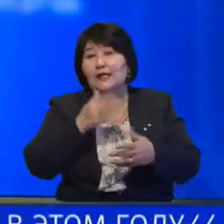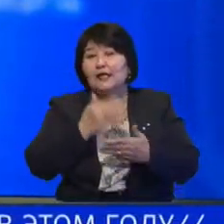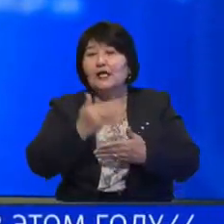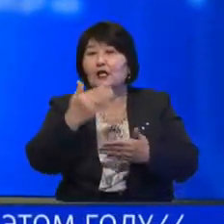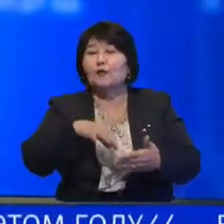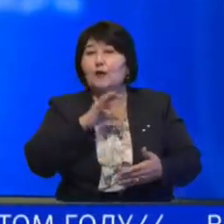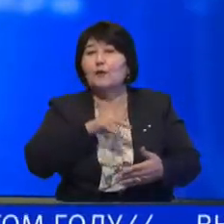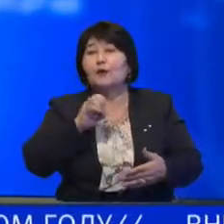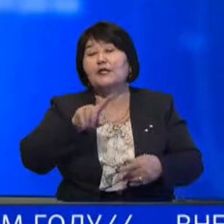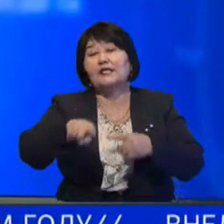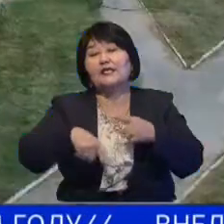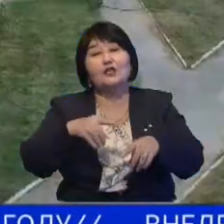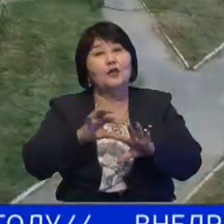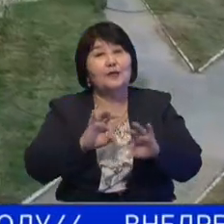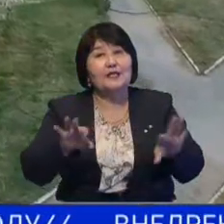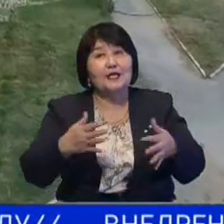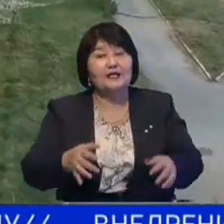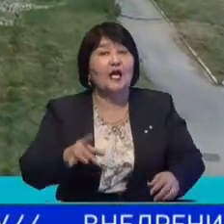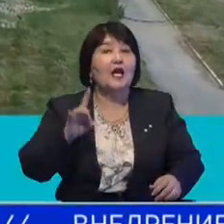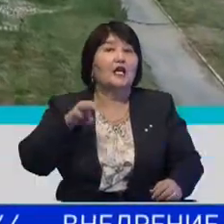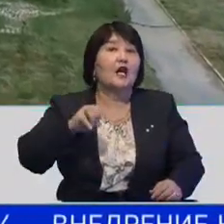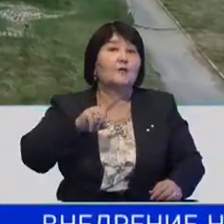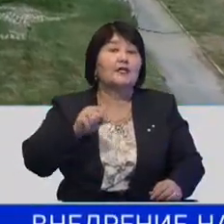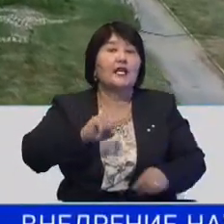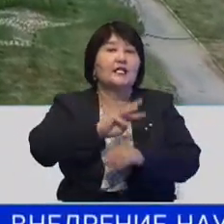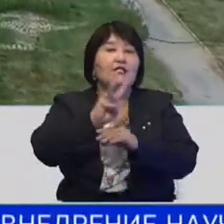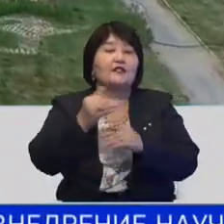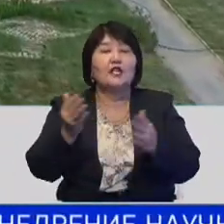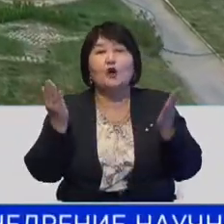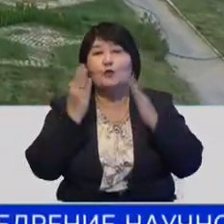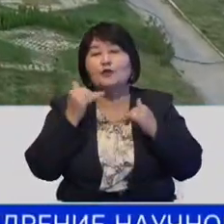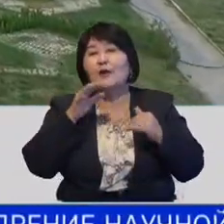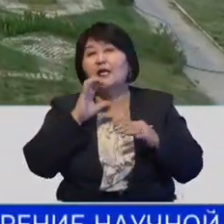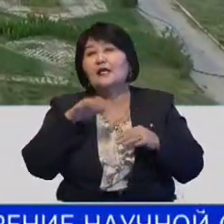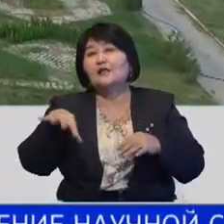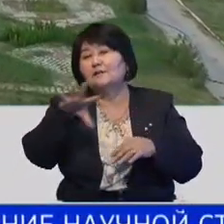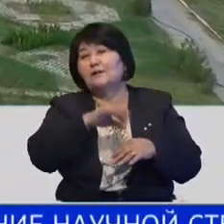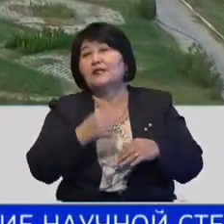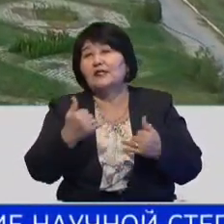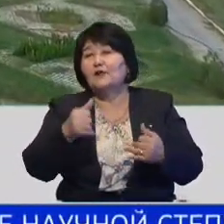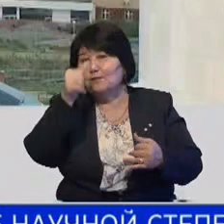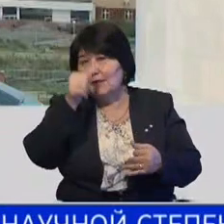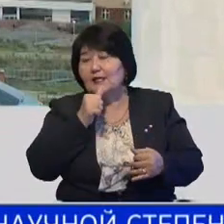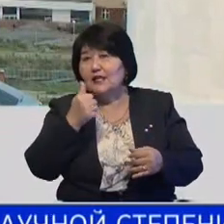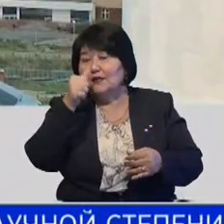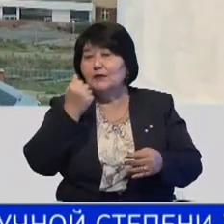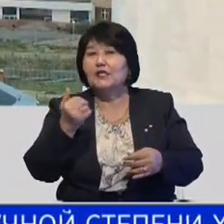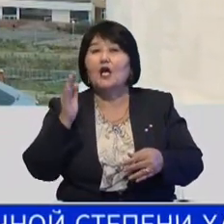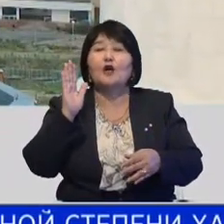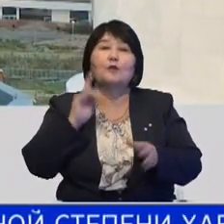пользе поста в следующем материале Рамазан священный для мусульманского мира месяц именно в этом месяце началось нес